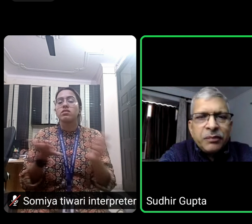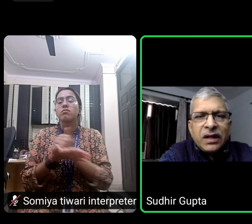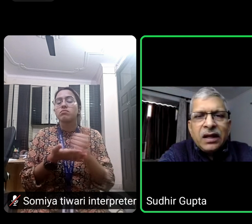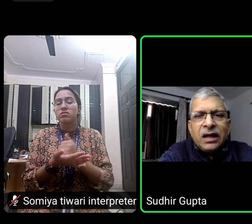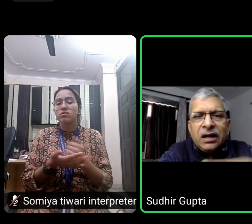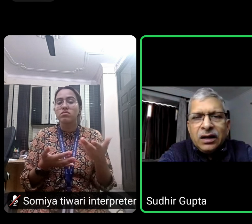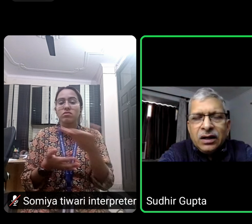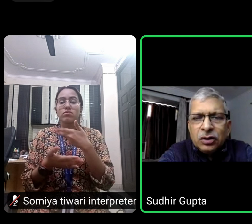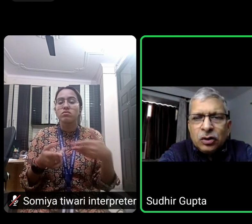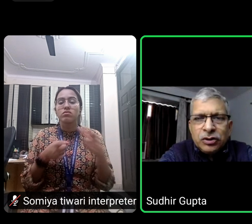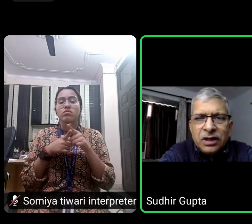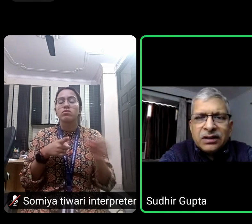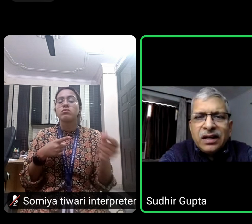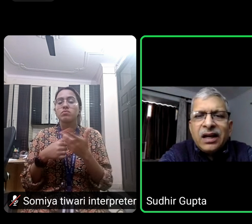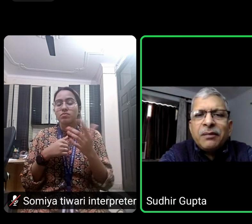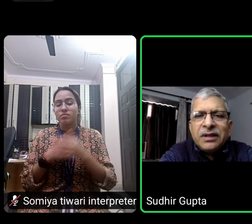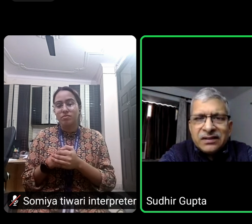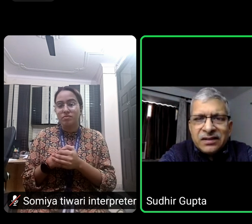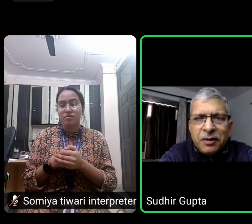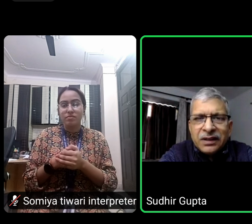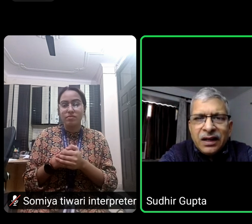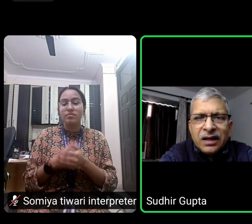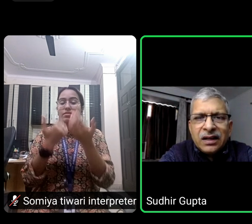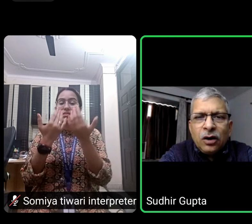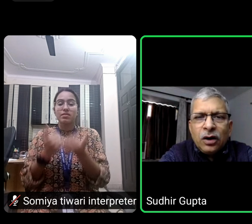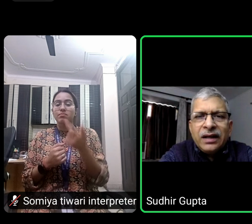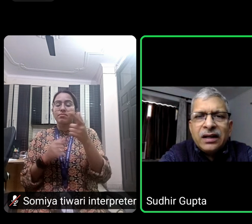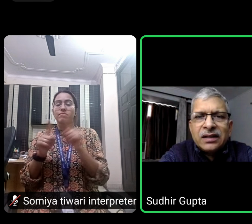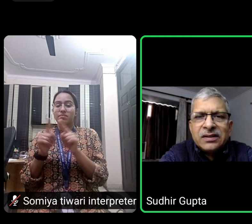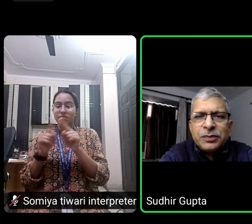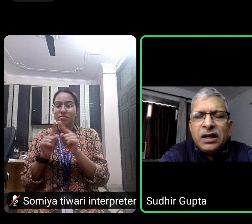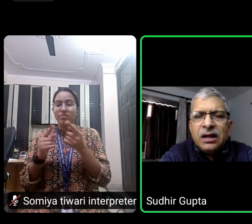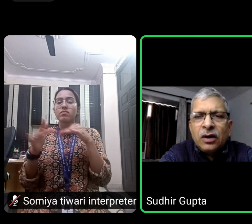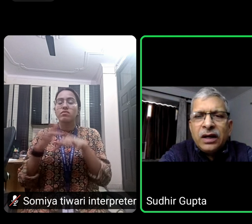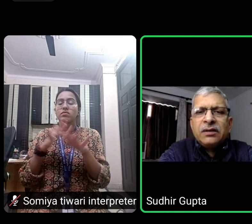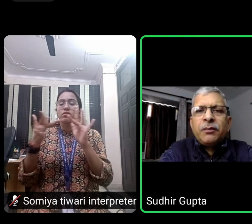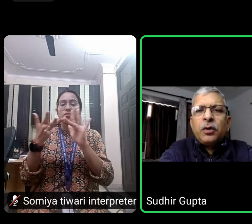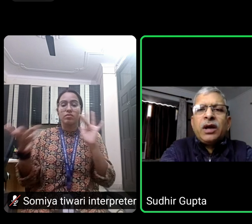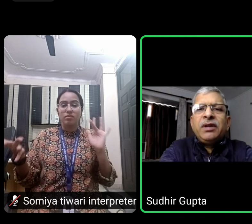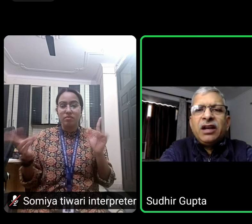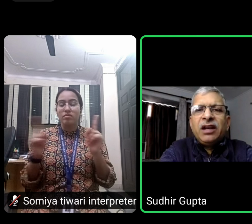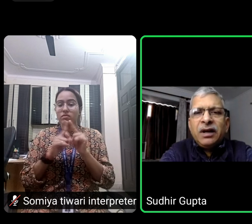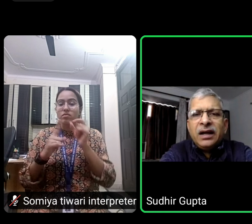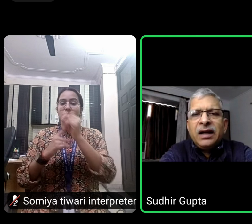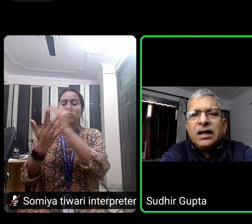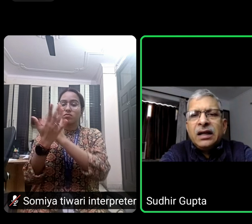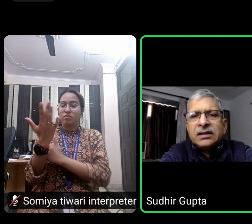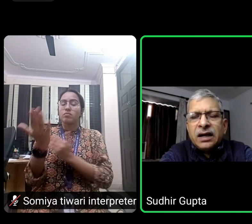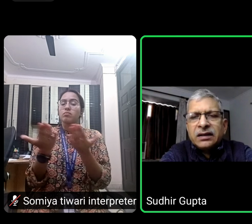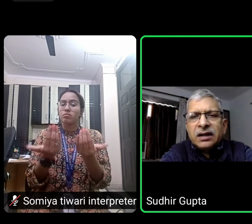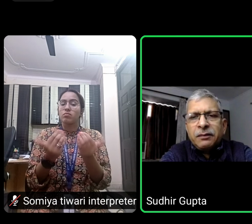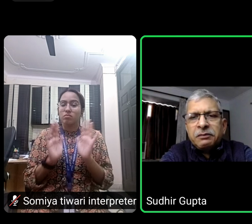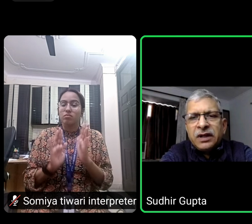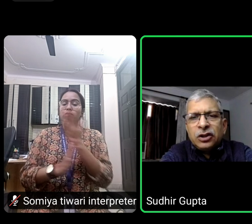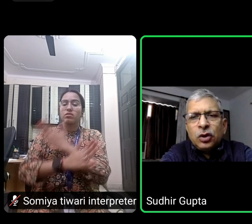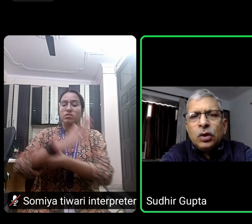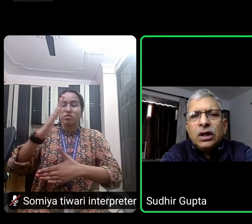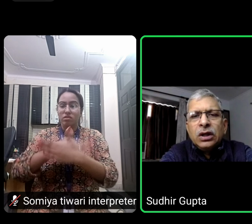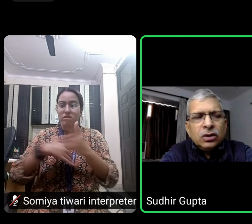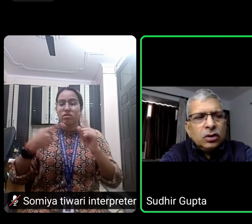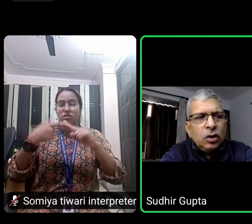ट्राई। तो मुझे लगता है कि आपने जैसे अभी बताया कि ऑनलाइन क्लासेस भी, ऑनलाइन प्रोग्राम भी अवेलेबल है सार्थक